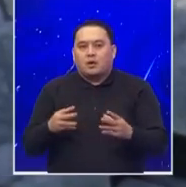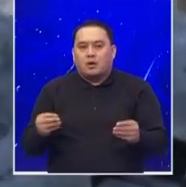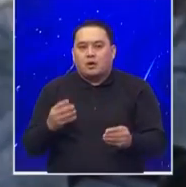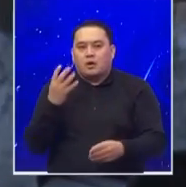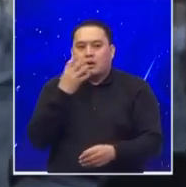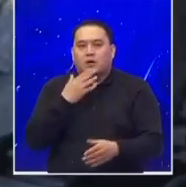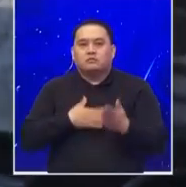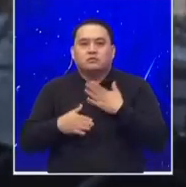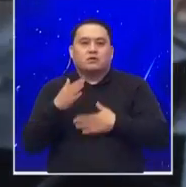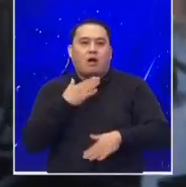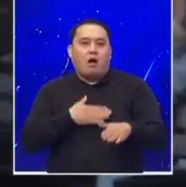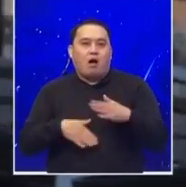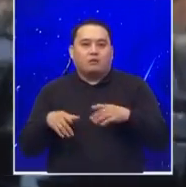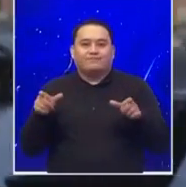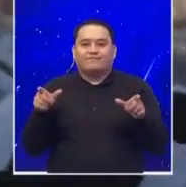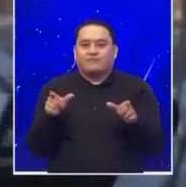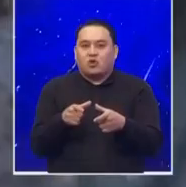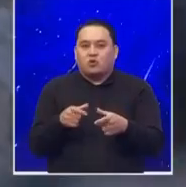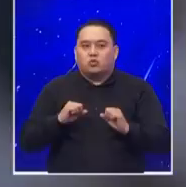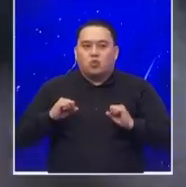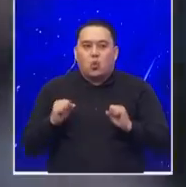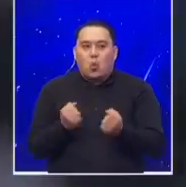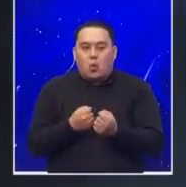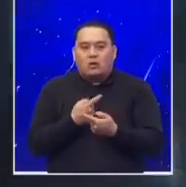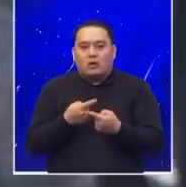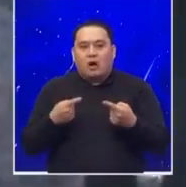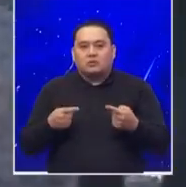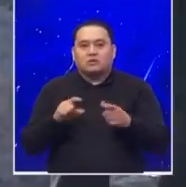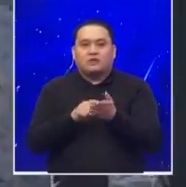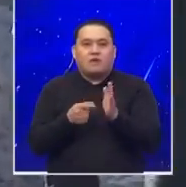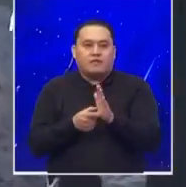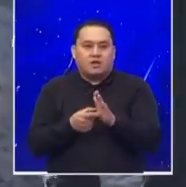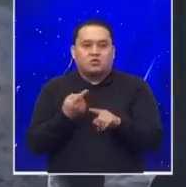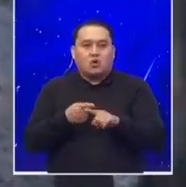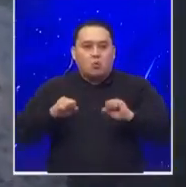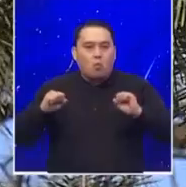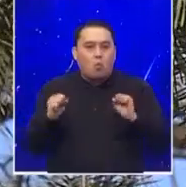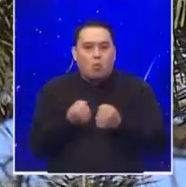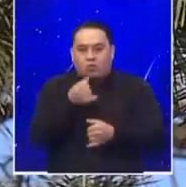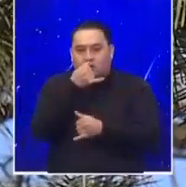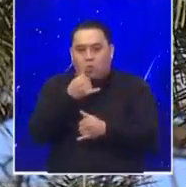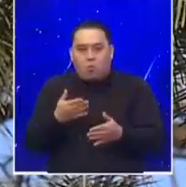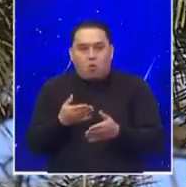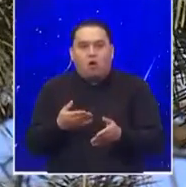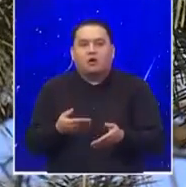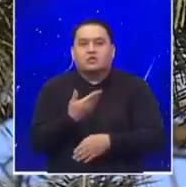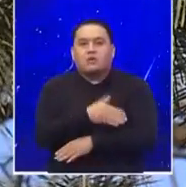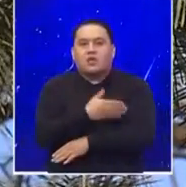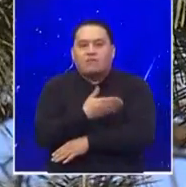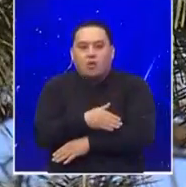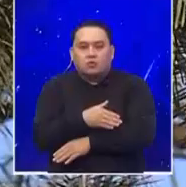искренним поводом для радости. В пандемию многие избегают посещения различных заведений, но из-за морозов не могут долго находиться на